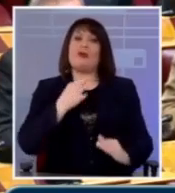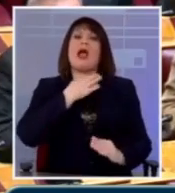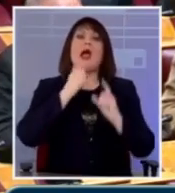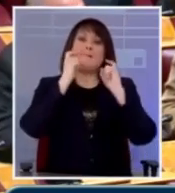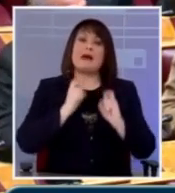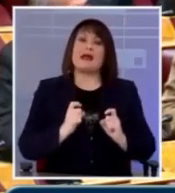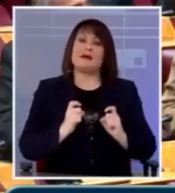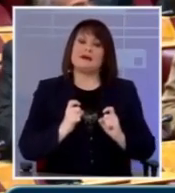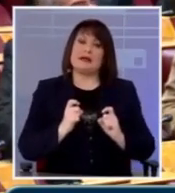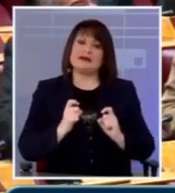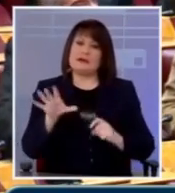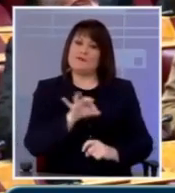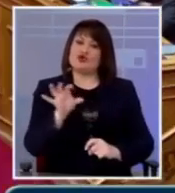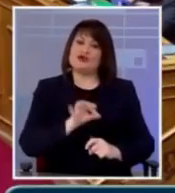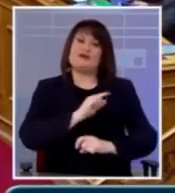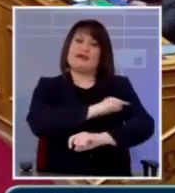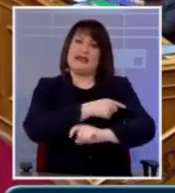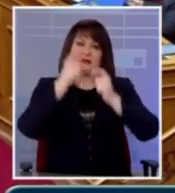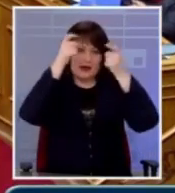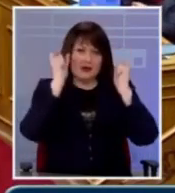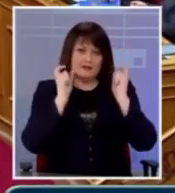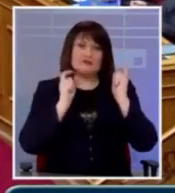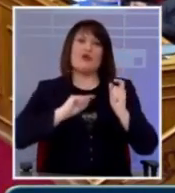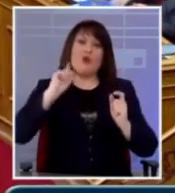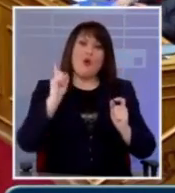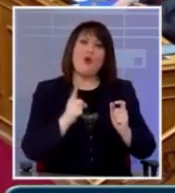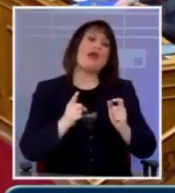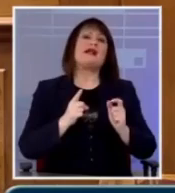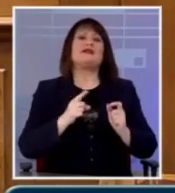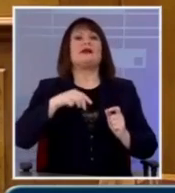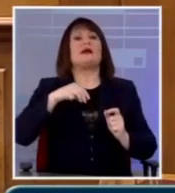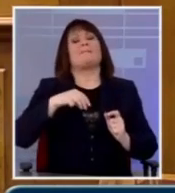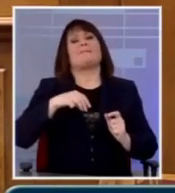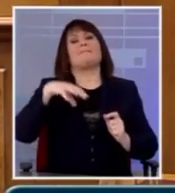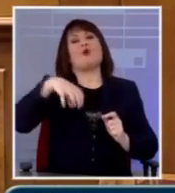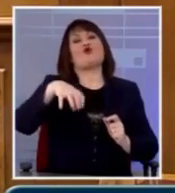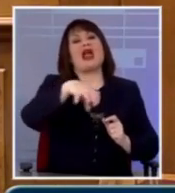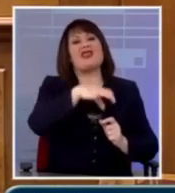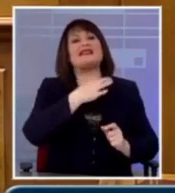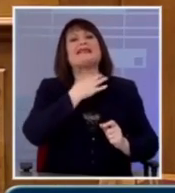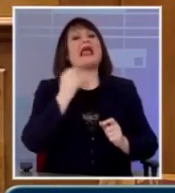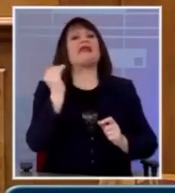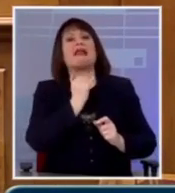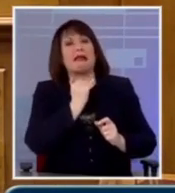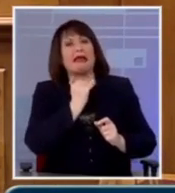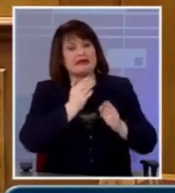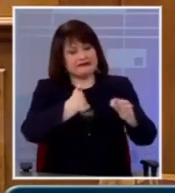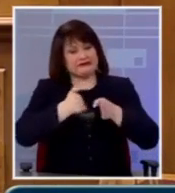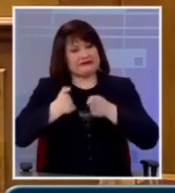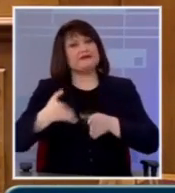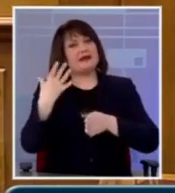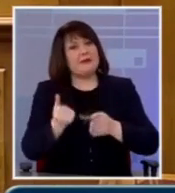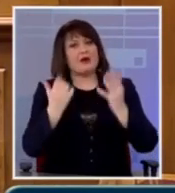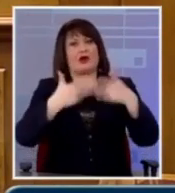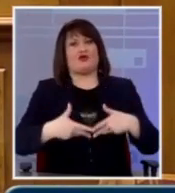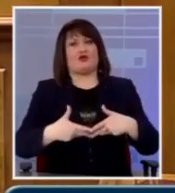απαραίτητες προσλήψεις γιατρών και νοσηλευτών τη λειτουργία όλων των ΜΕΘ και την ανάπτυξη νέων κλινών, έτσι ώστε να εξαλειφθεί η